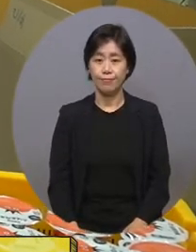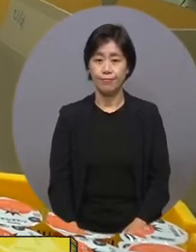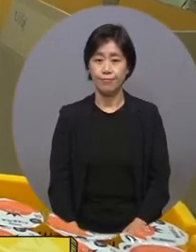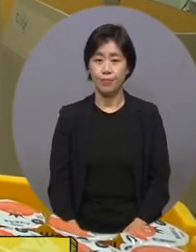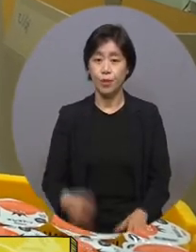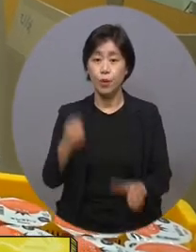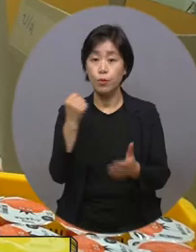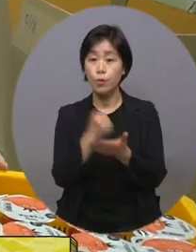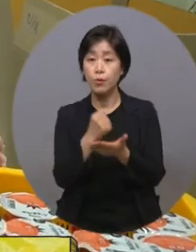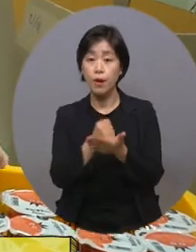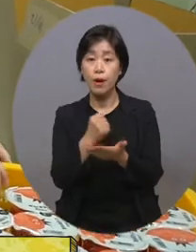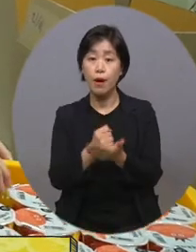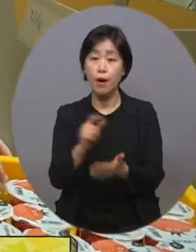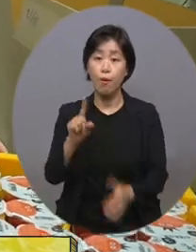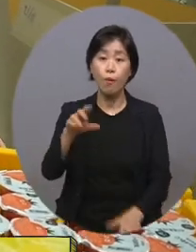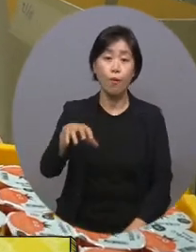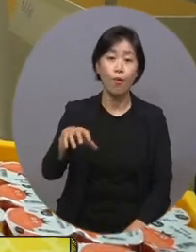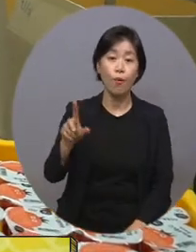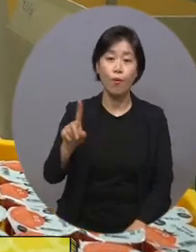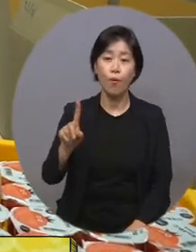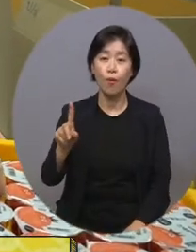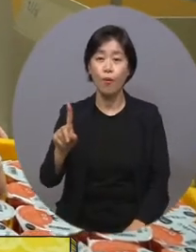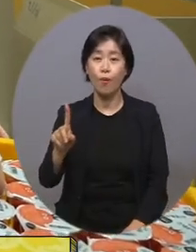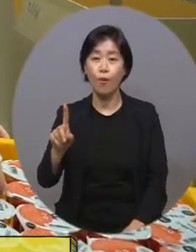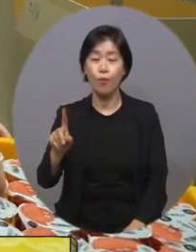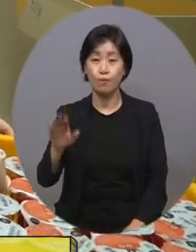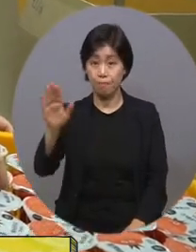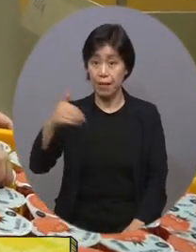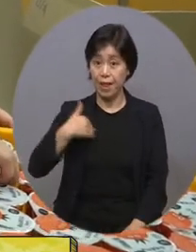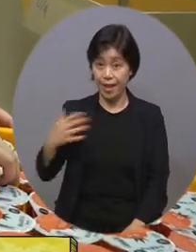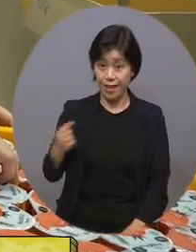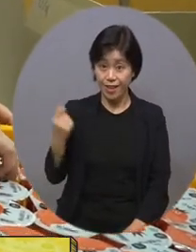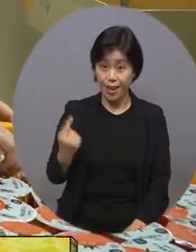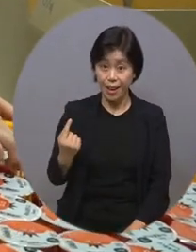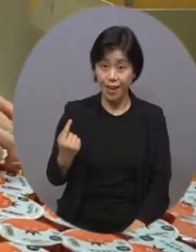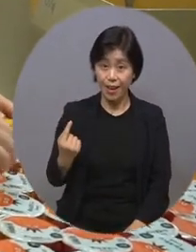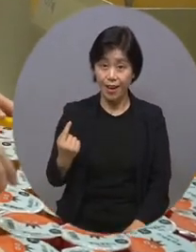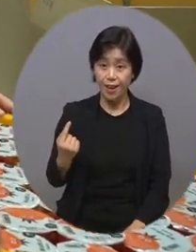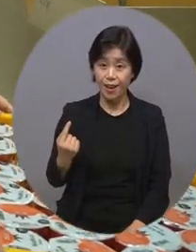도장이 어디 있을까요? 선생님, 제가 갖고 올까요?